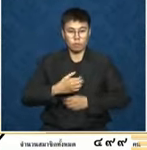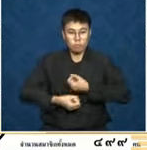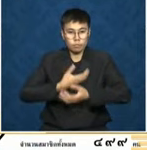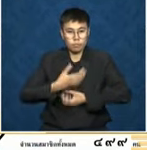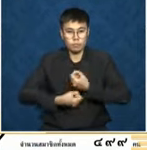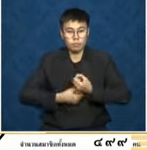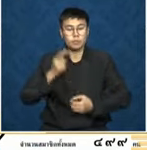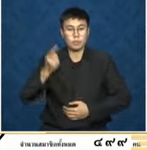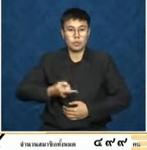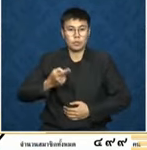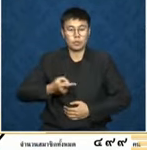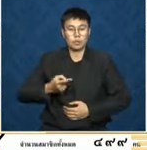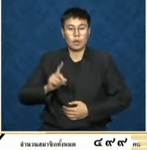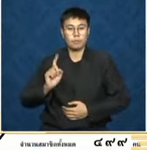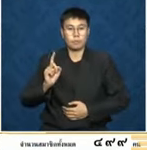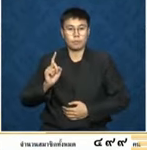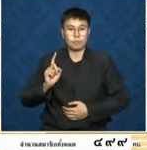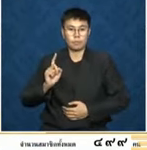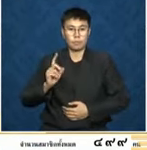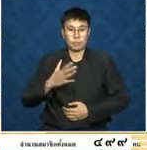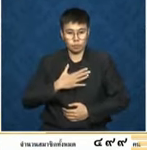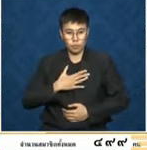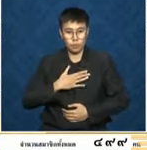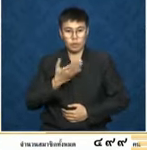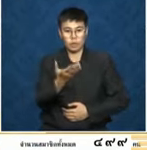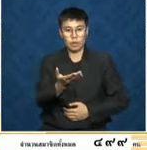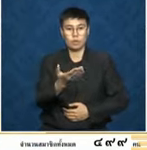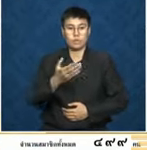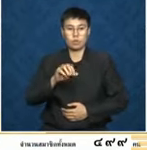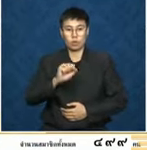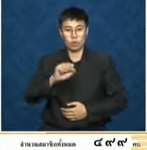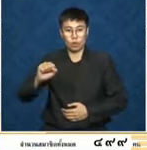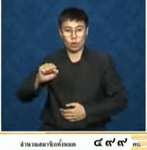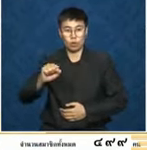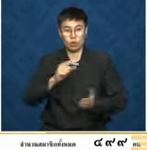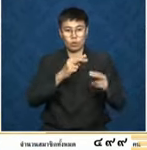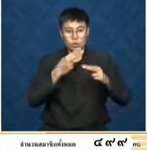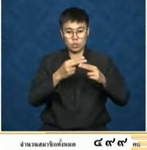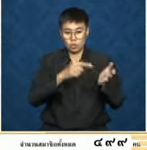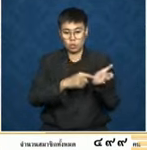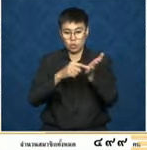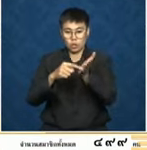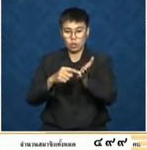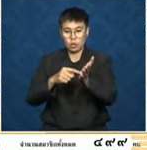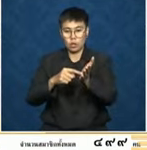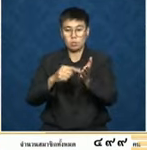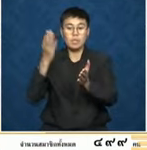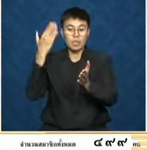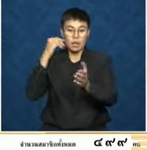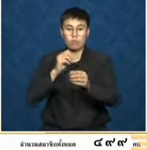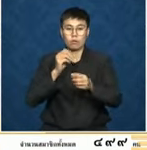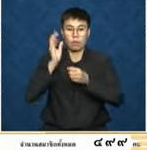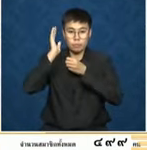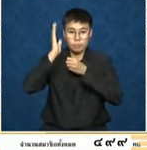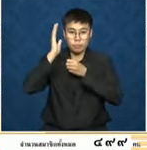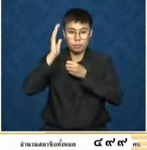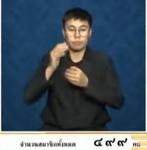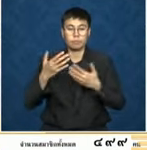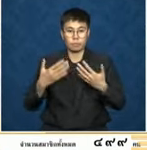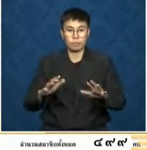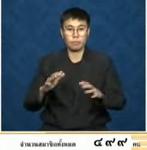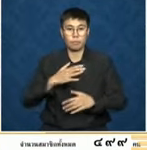จจริงในพื้นที่นะครับซึ่งท่านสมาชิกผู้เสนอญัตตินะครับก็ได้อธิปรายไปแล้วนะครับผ